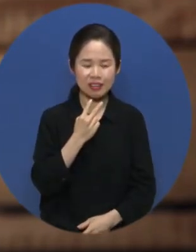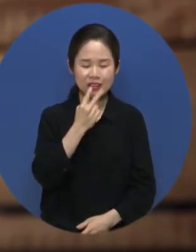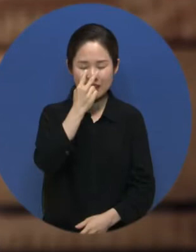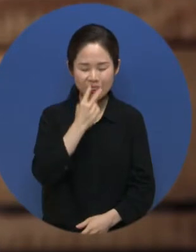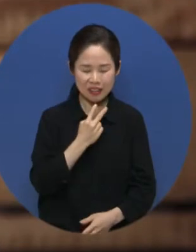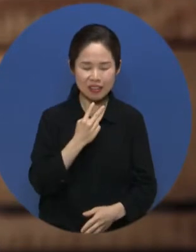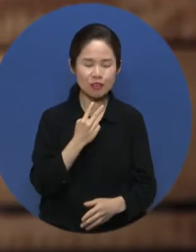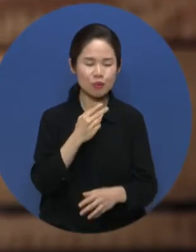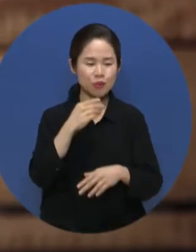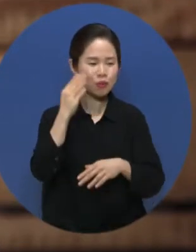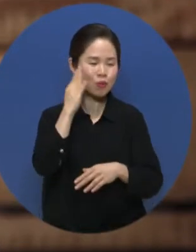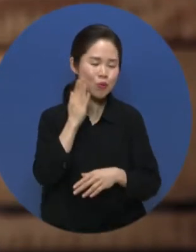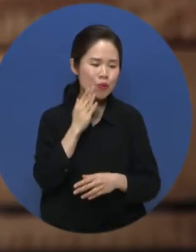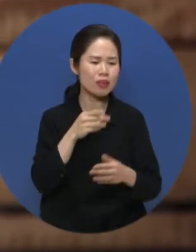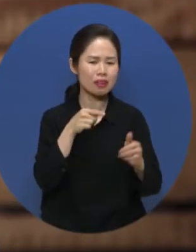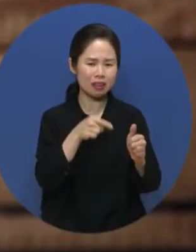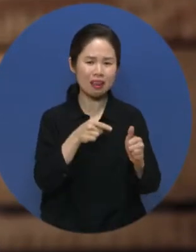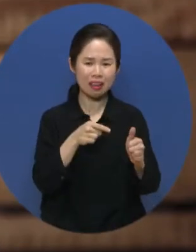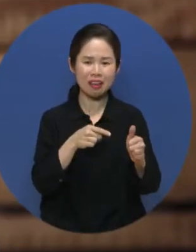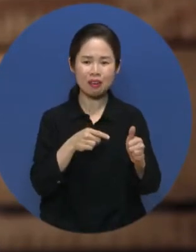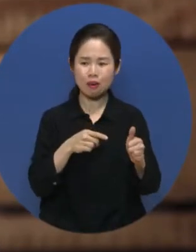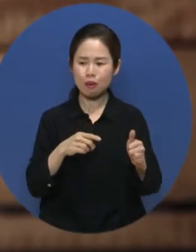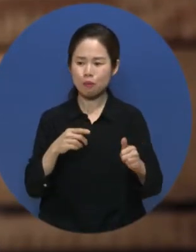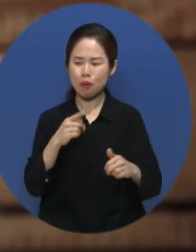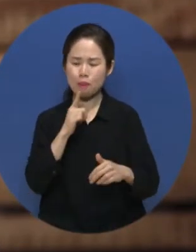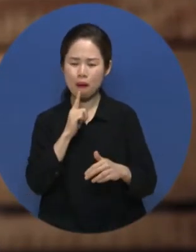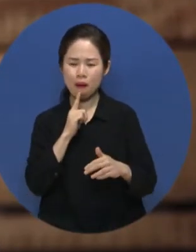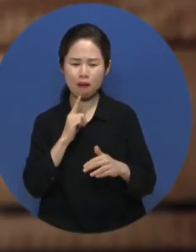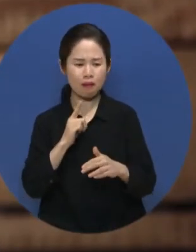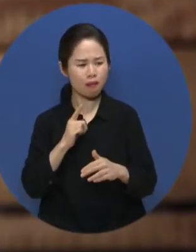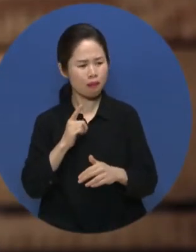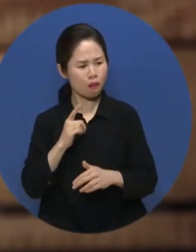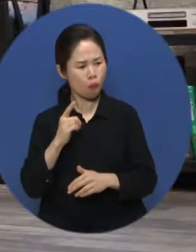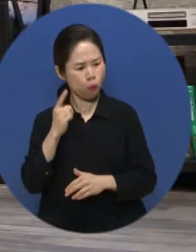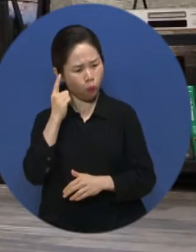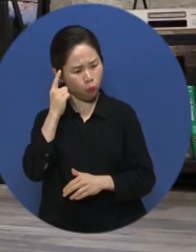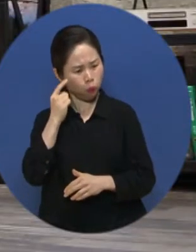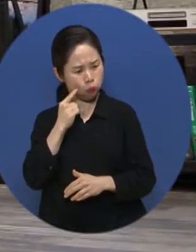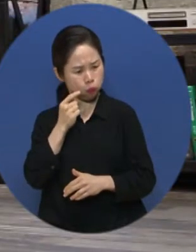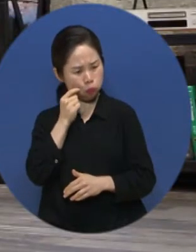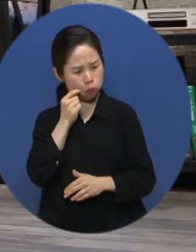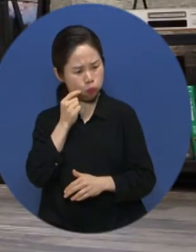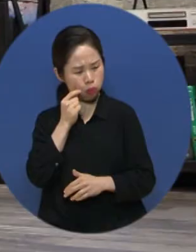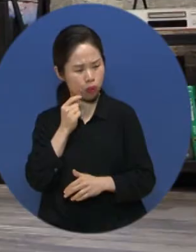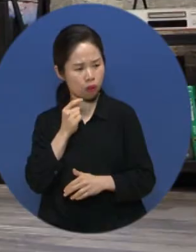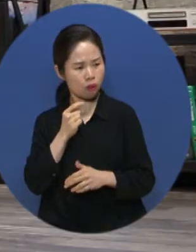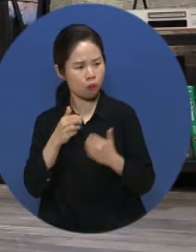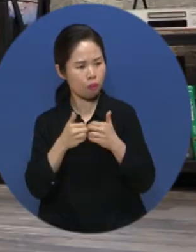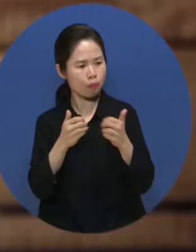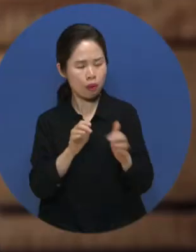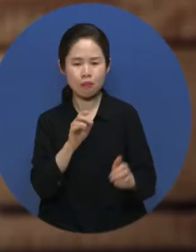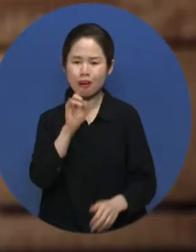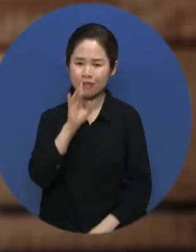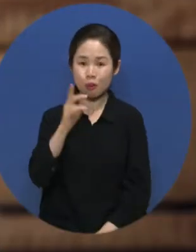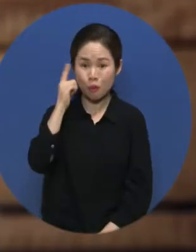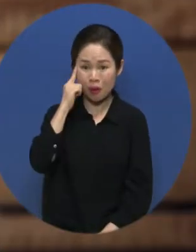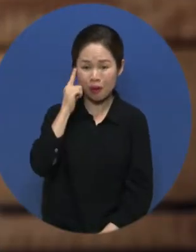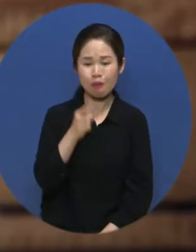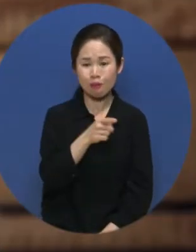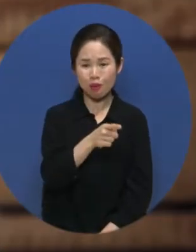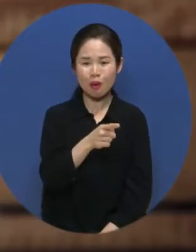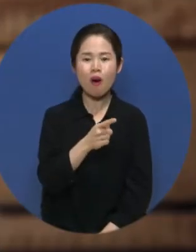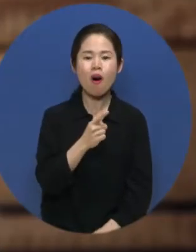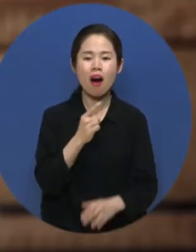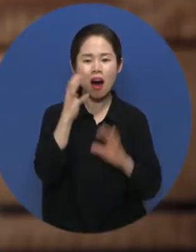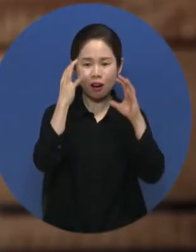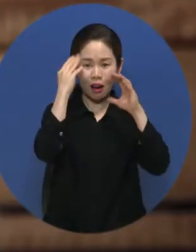하거든요. 적어도 우리말 1가지 이상을 더 할 줄 아는 분들이니까. 제가 오늘 이야기 드리고 싶은 거는 이러한 관점들이